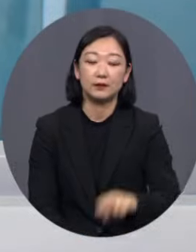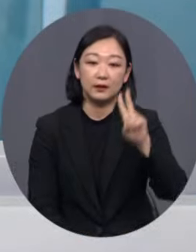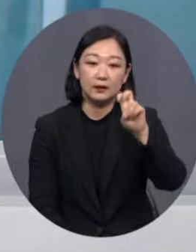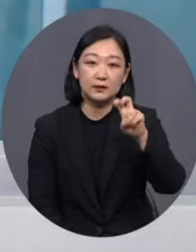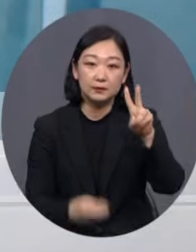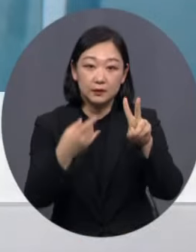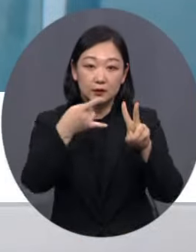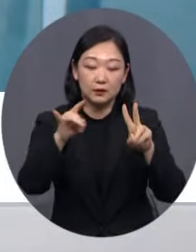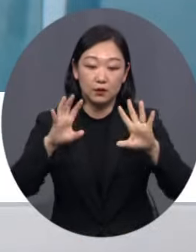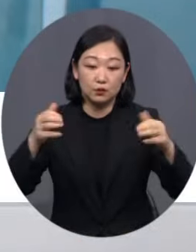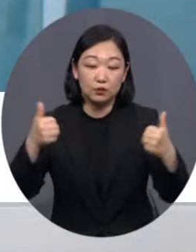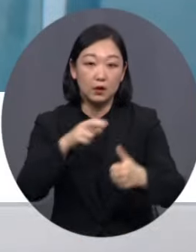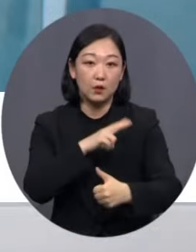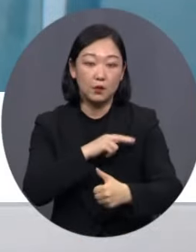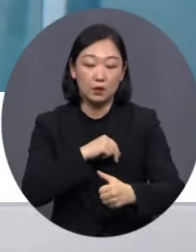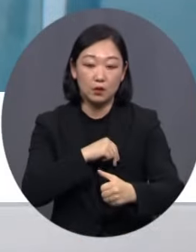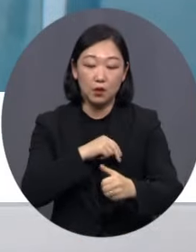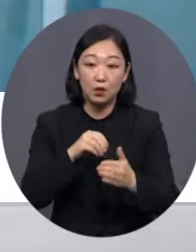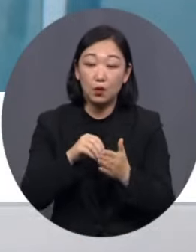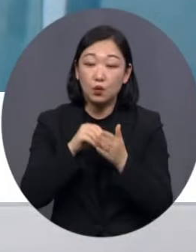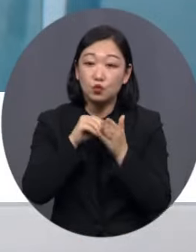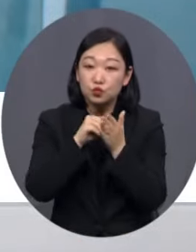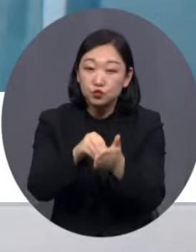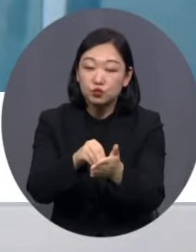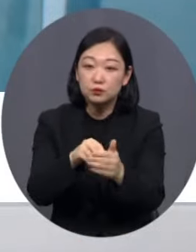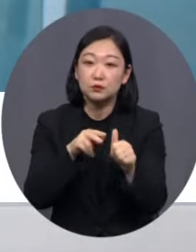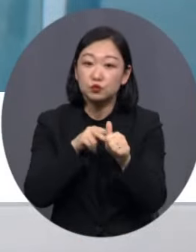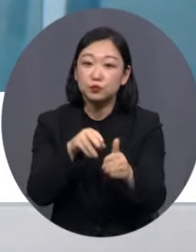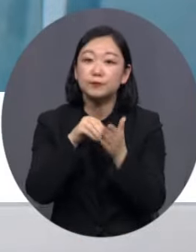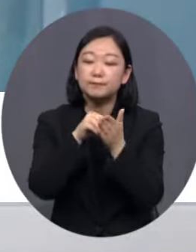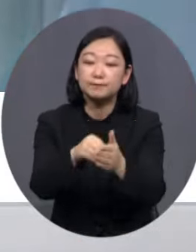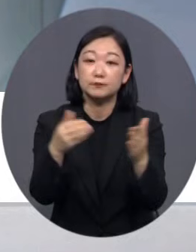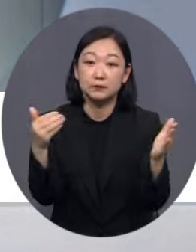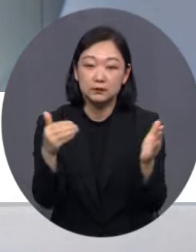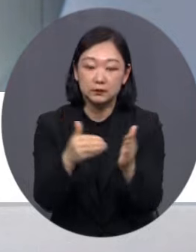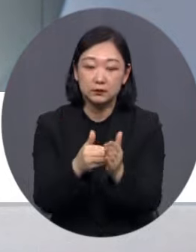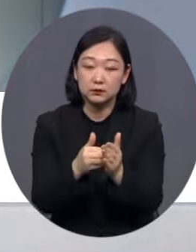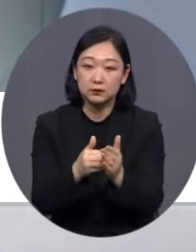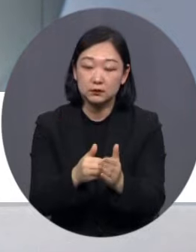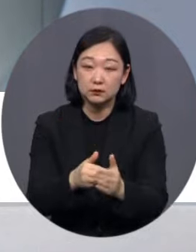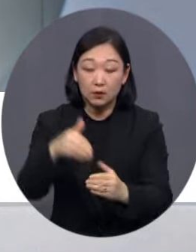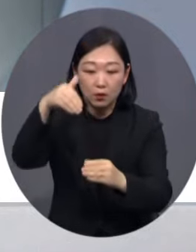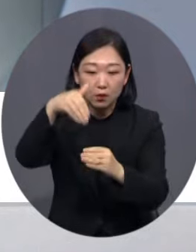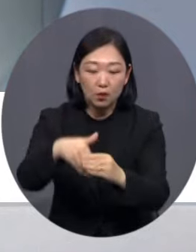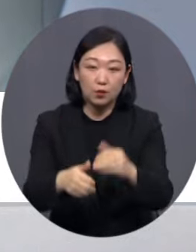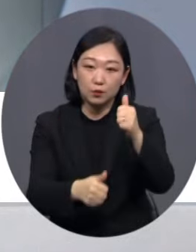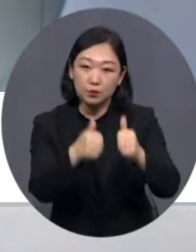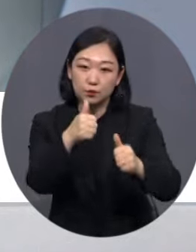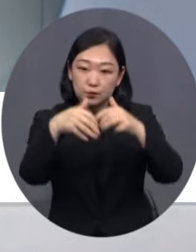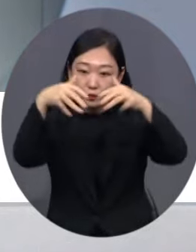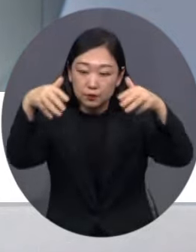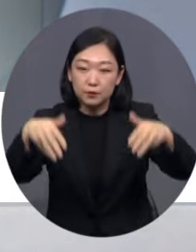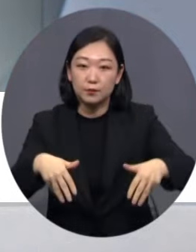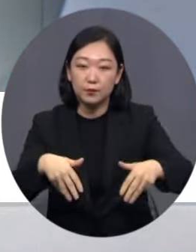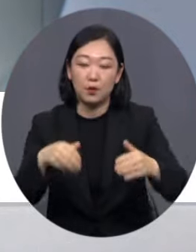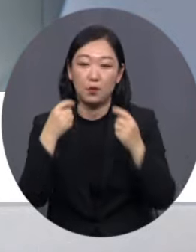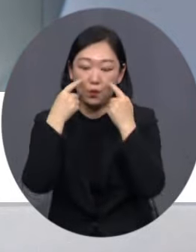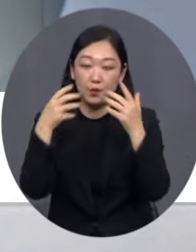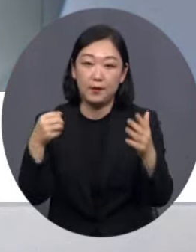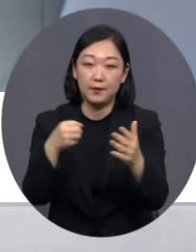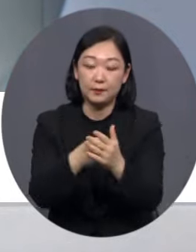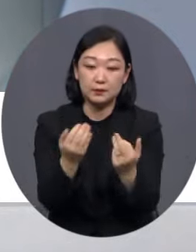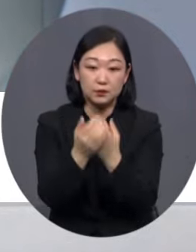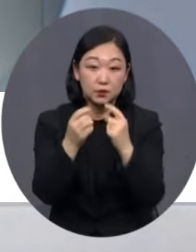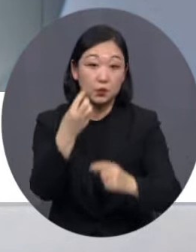제 22대 국회의원 선거 후보 등록이 마무리되면서 총선 대진표가 확정됐습니다 제주에서는 세계